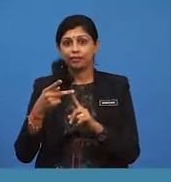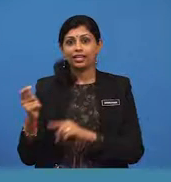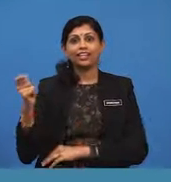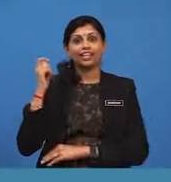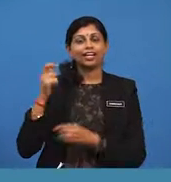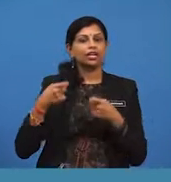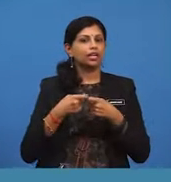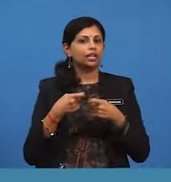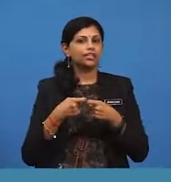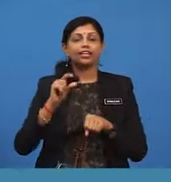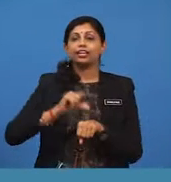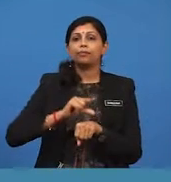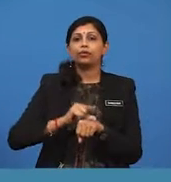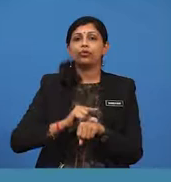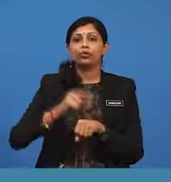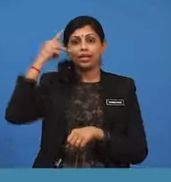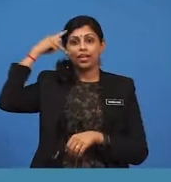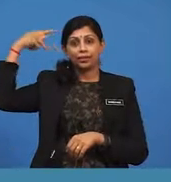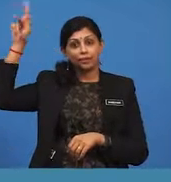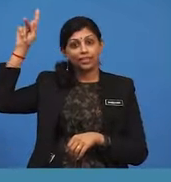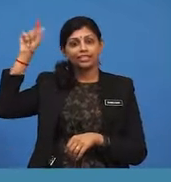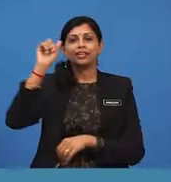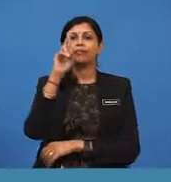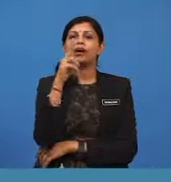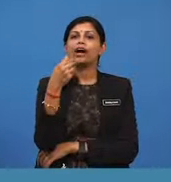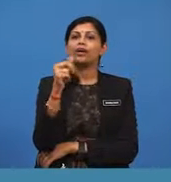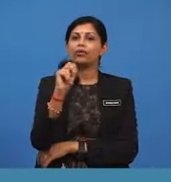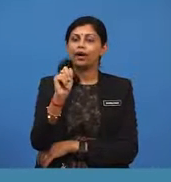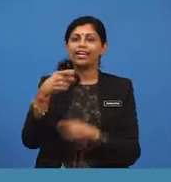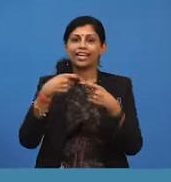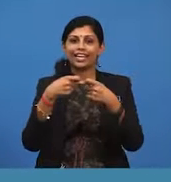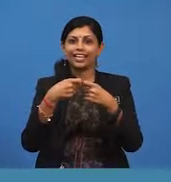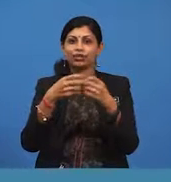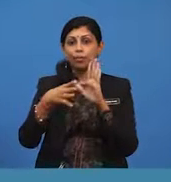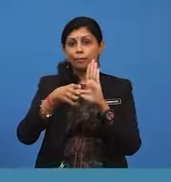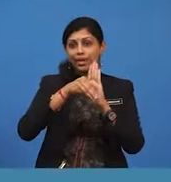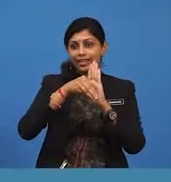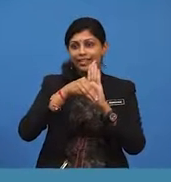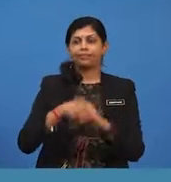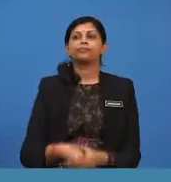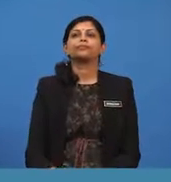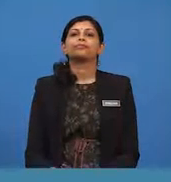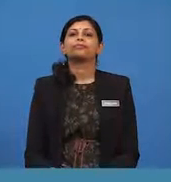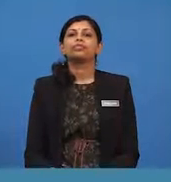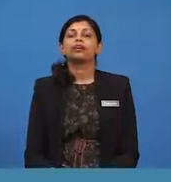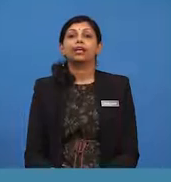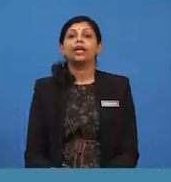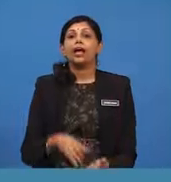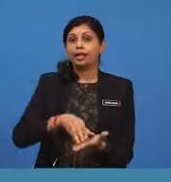menggunakan prinsip aruhan elektromagnet. Inilah yang akan kita pelajari,